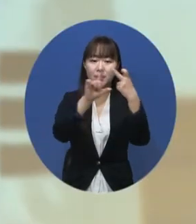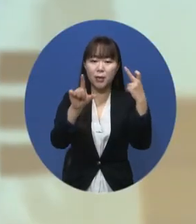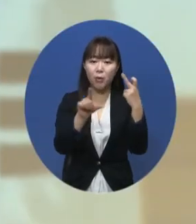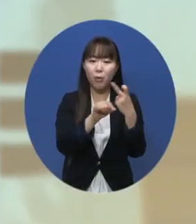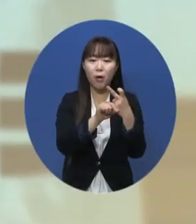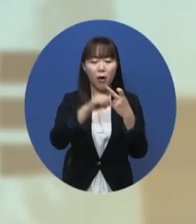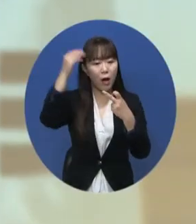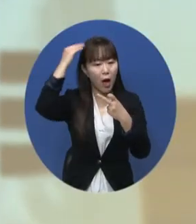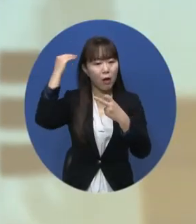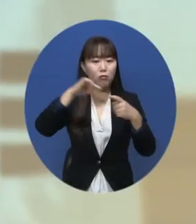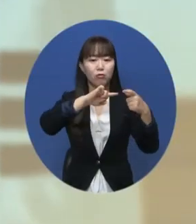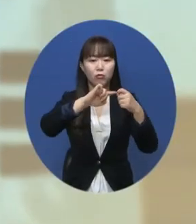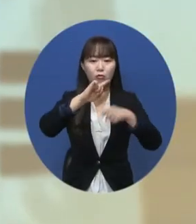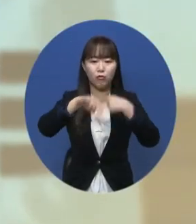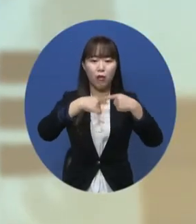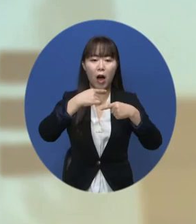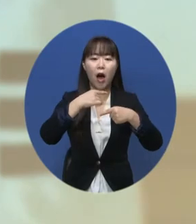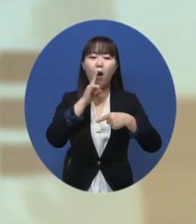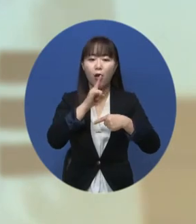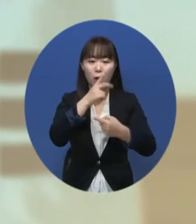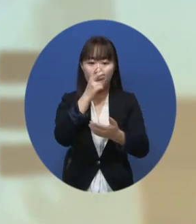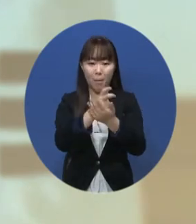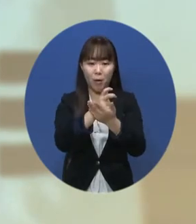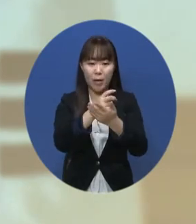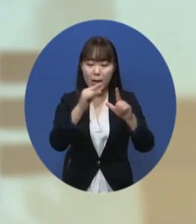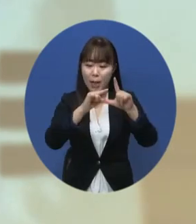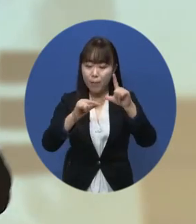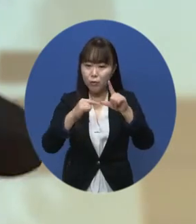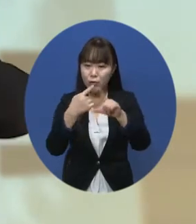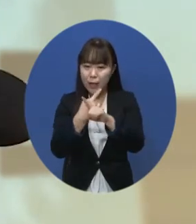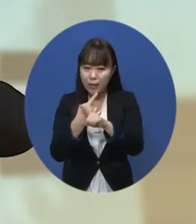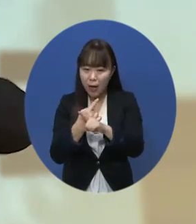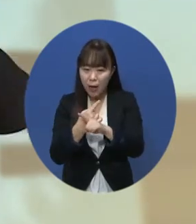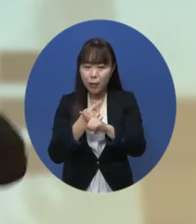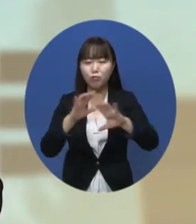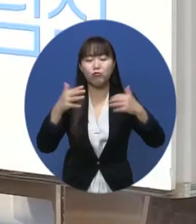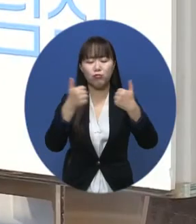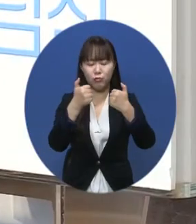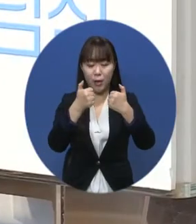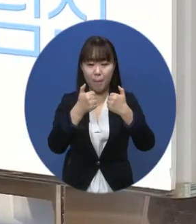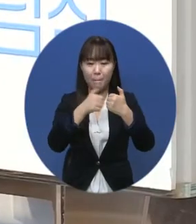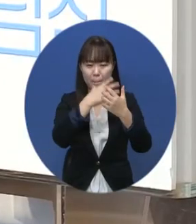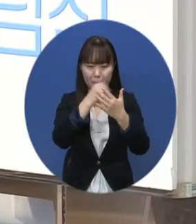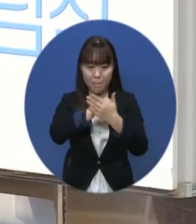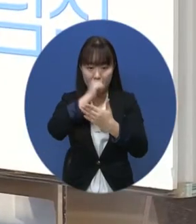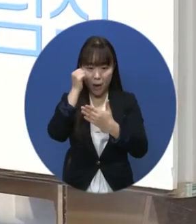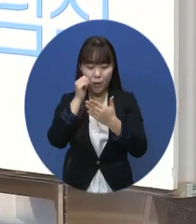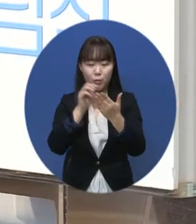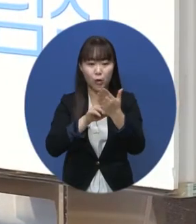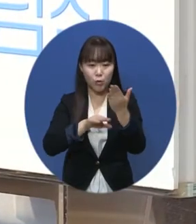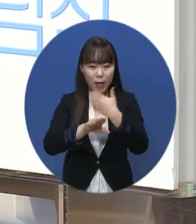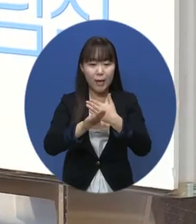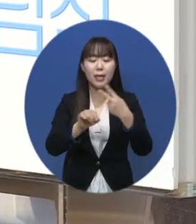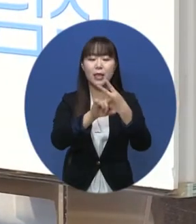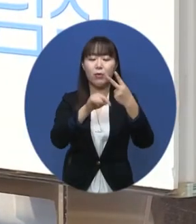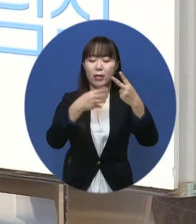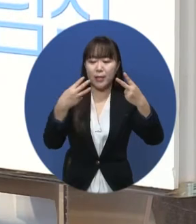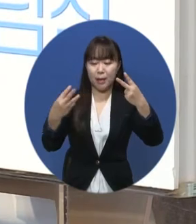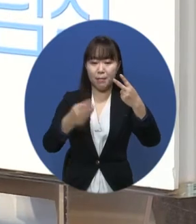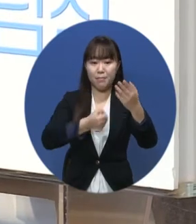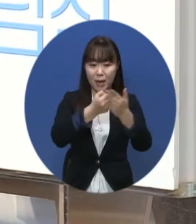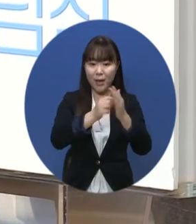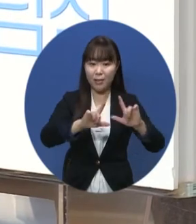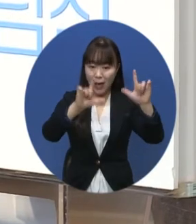한국수어 언어법 일부 개정 법률안이 국회 본회의를 통과하면서 법 제정일인 2월 3일이